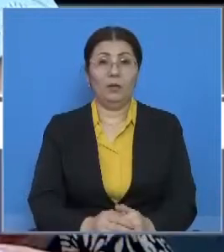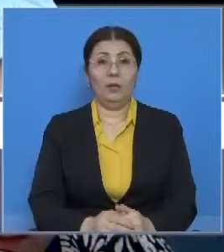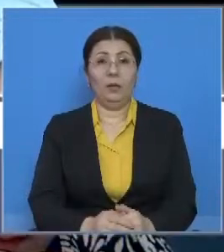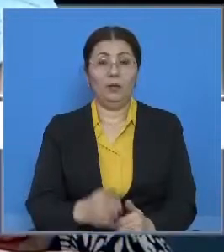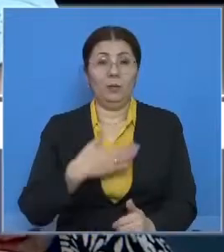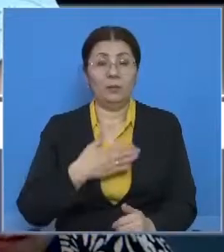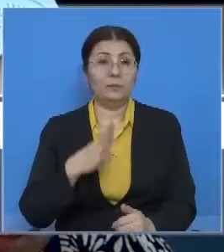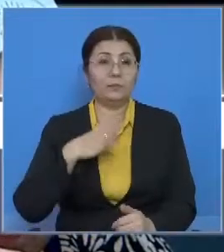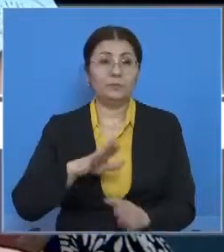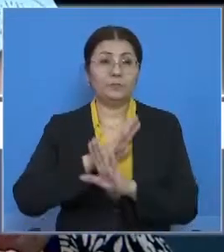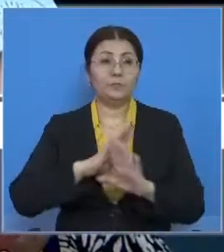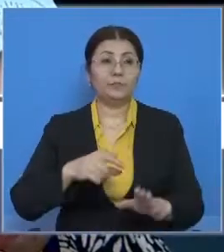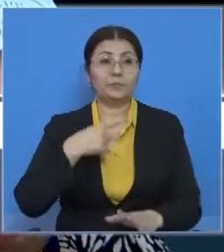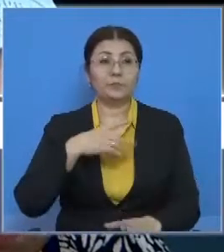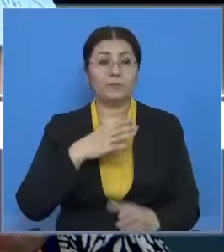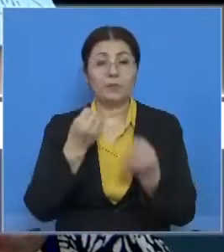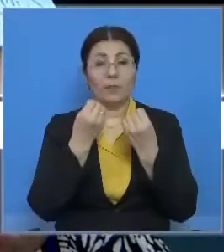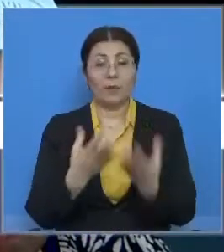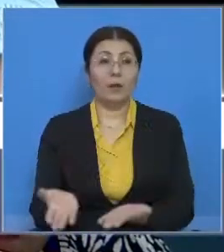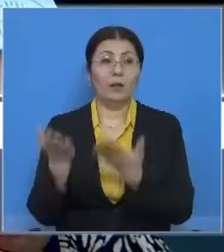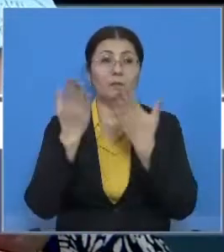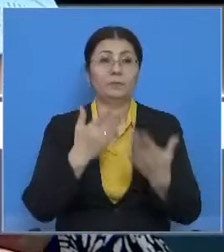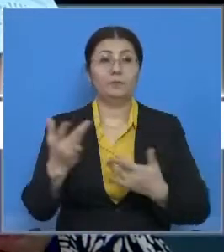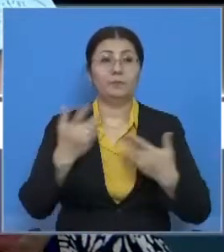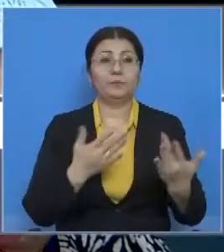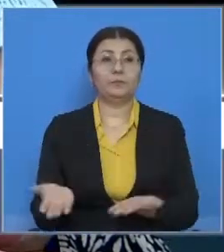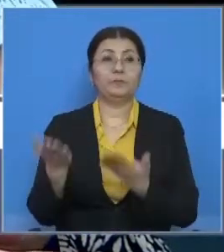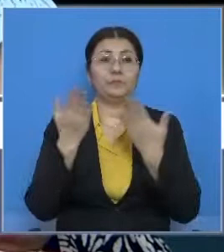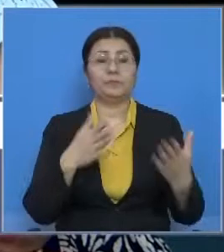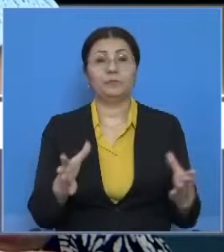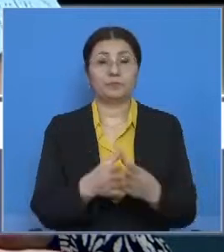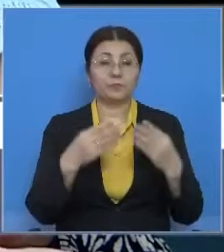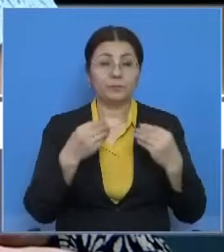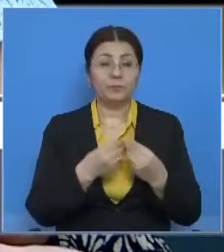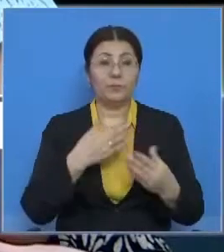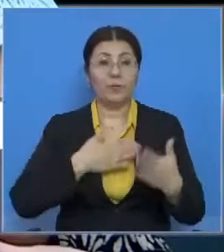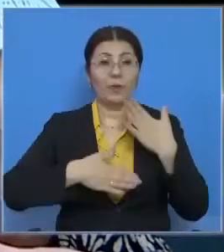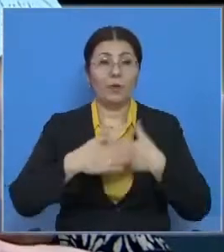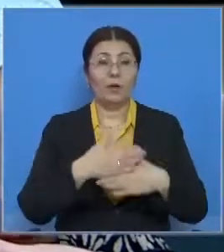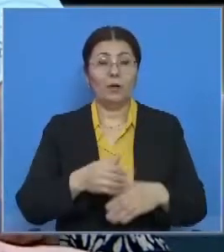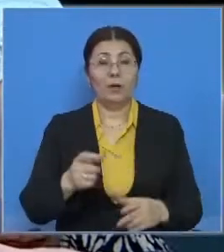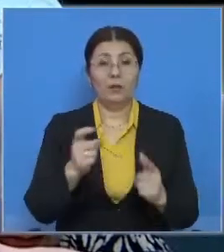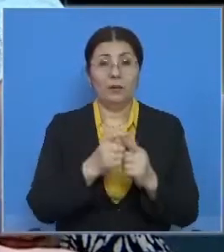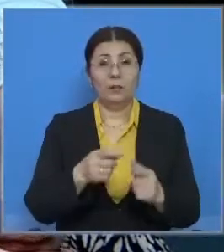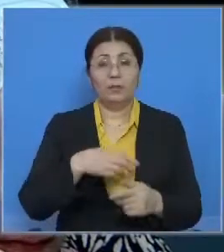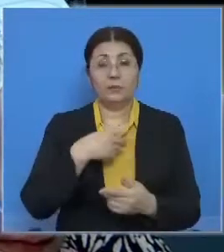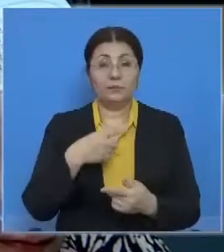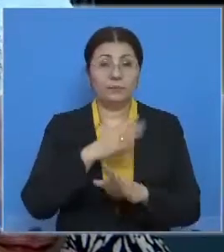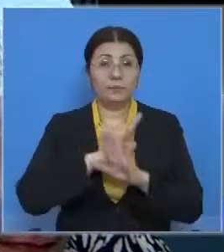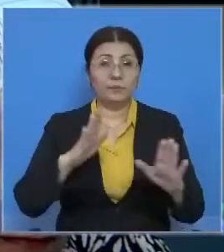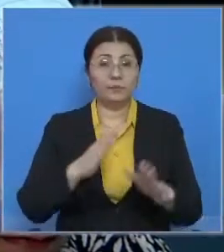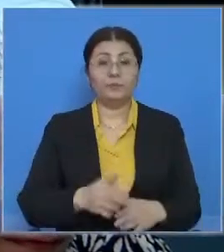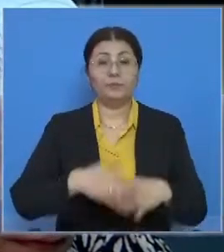«Я такого не ожидала. Сказали, что просто приглашают на концерт. Пришли с семьей, и вот как нас порадовали. Словами не описать просто.